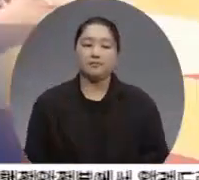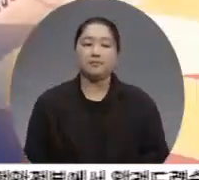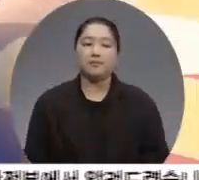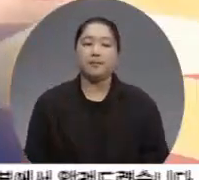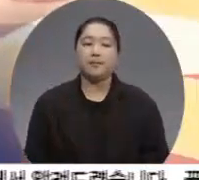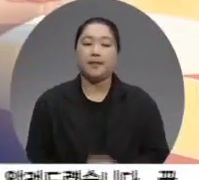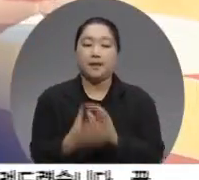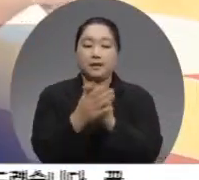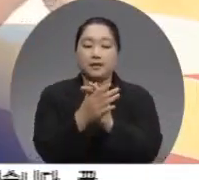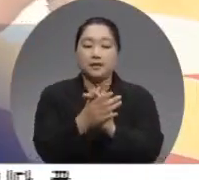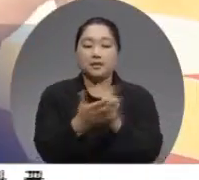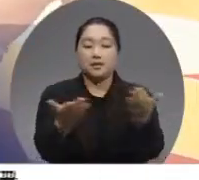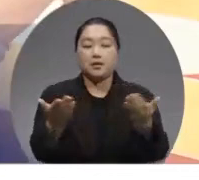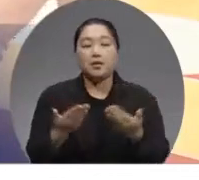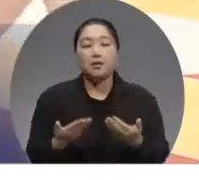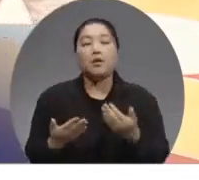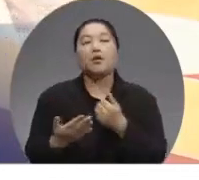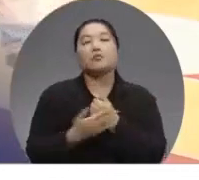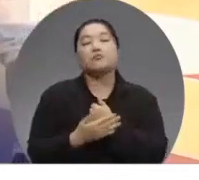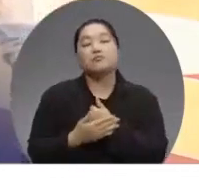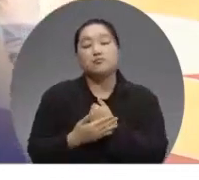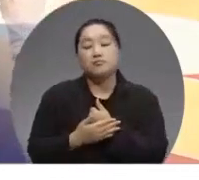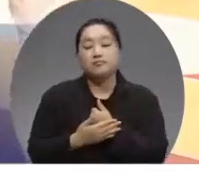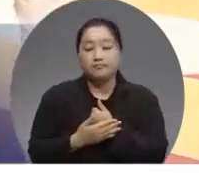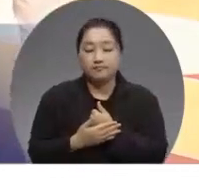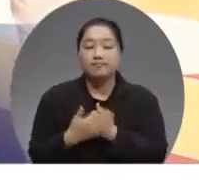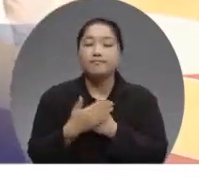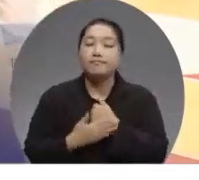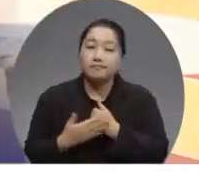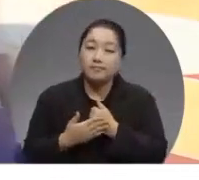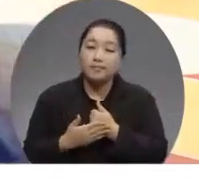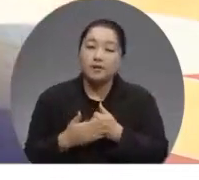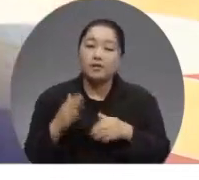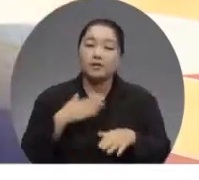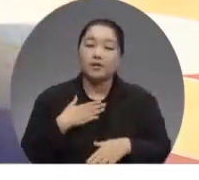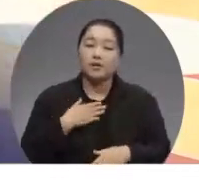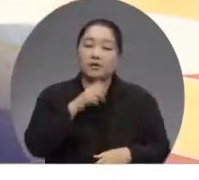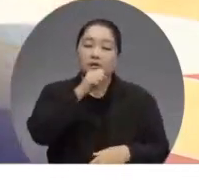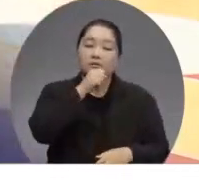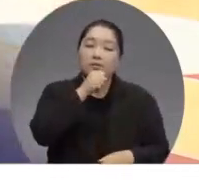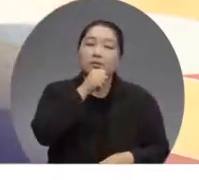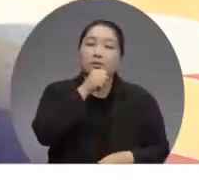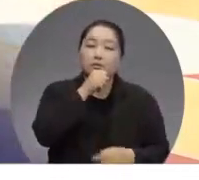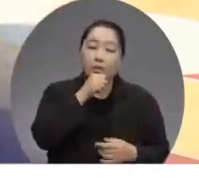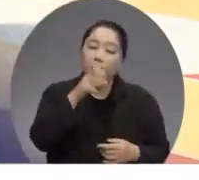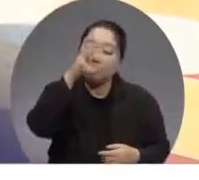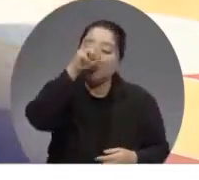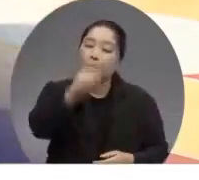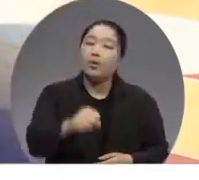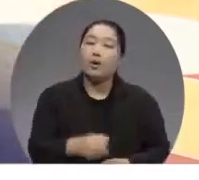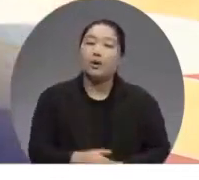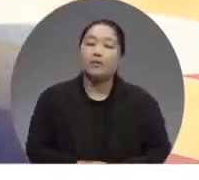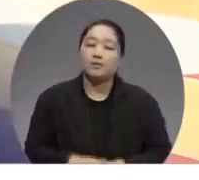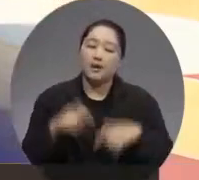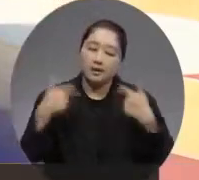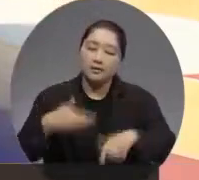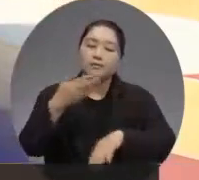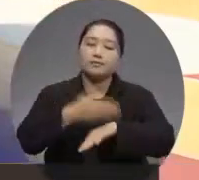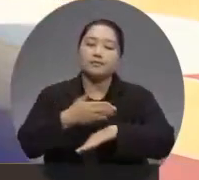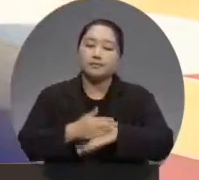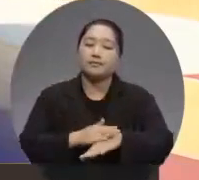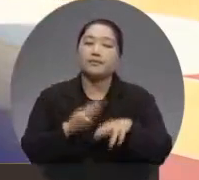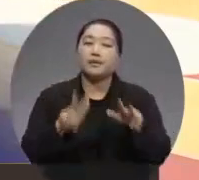충분한 응원과 이렇게 지원과 뭐 이렇게 늘 힘이 돼주셔가지고 지금까지 이렇게 제가 성적을 낼 수 있지 않았나. 늘